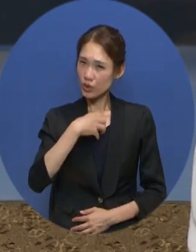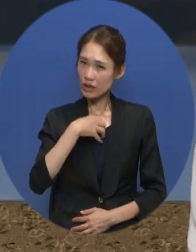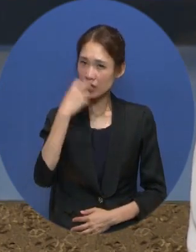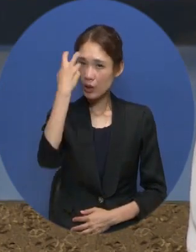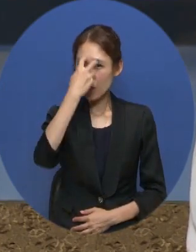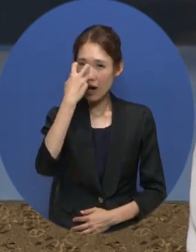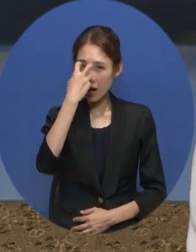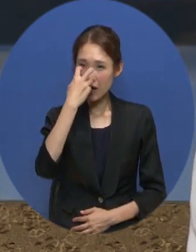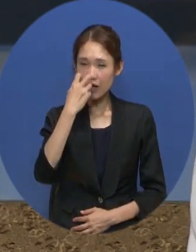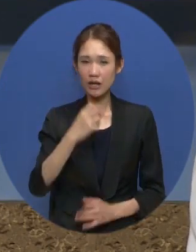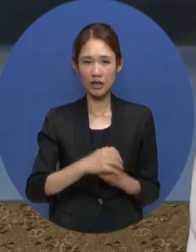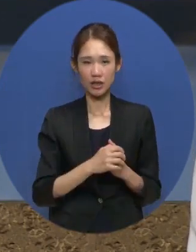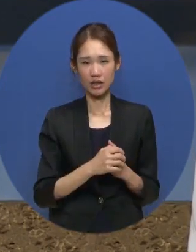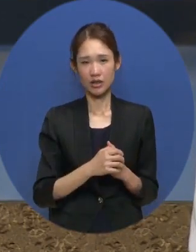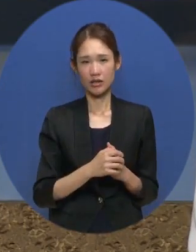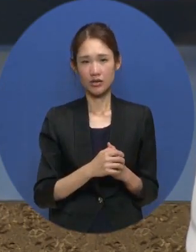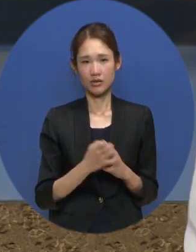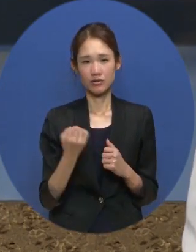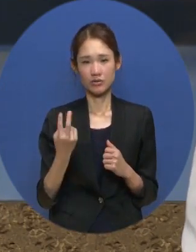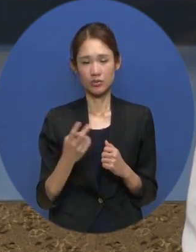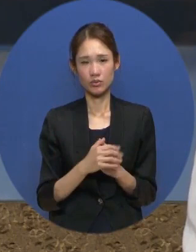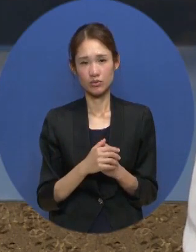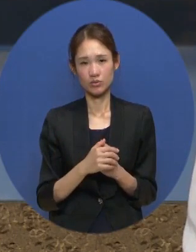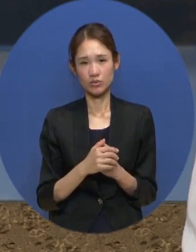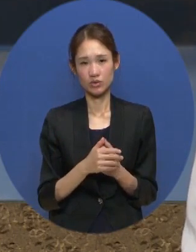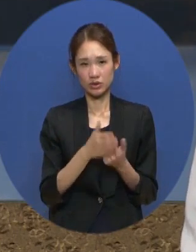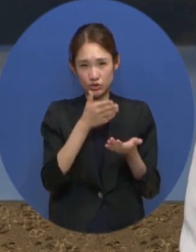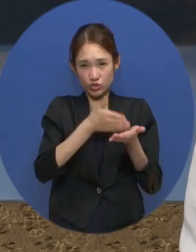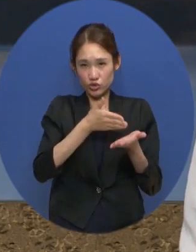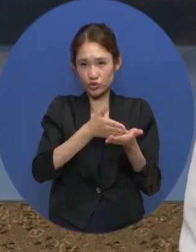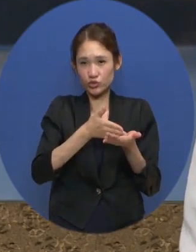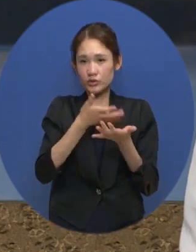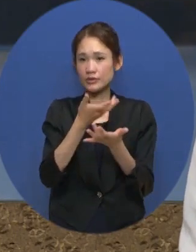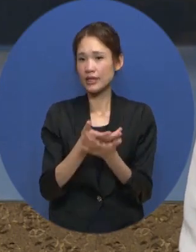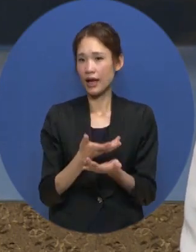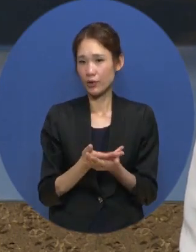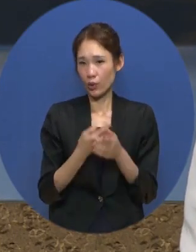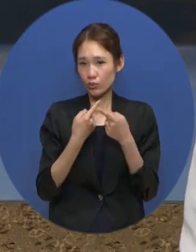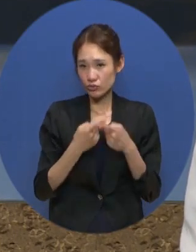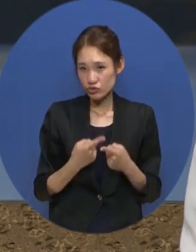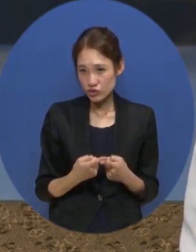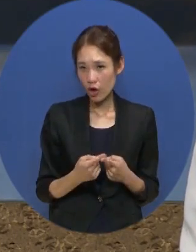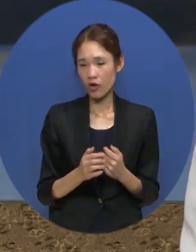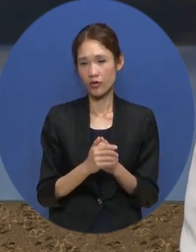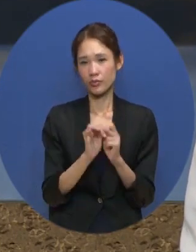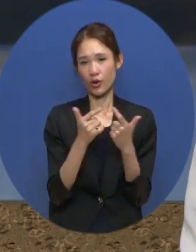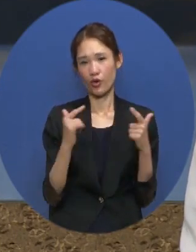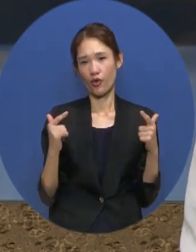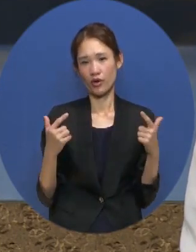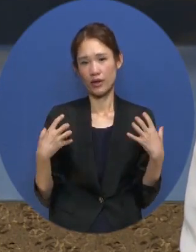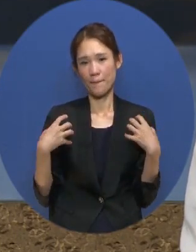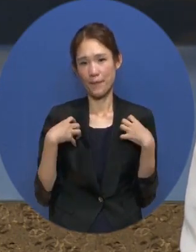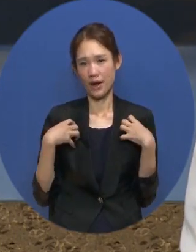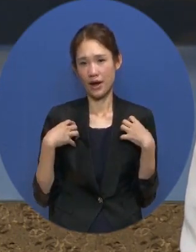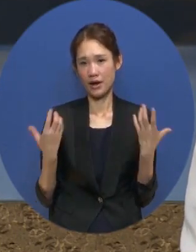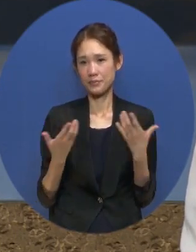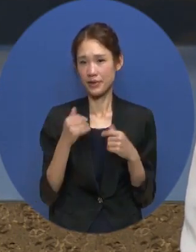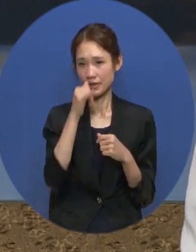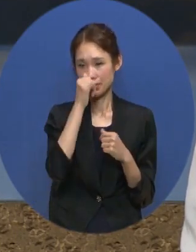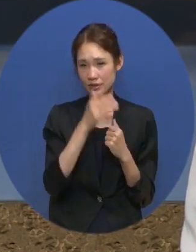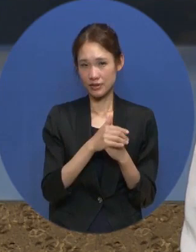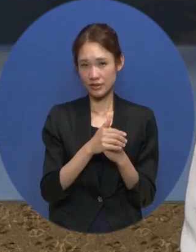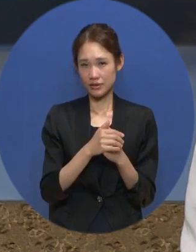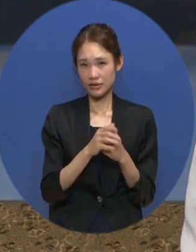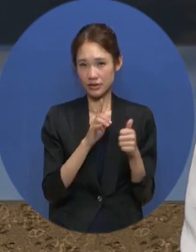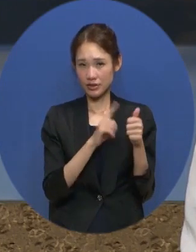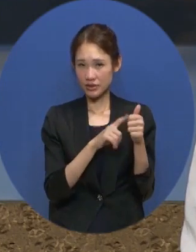네. 그리고 뭐 보도 자료를 분석해 드리는 업무도 하고 이게 뭐 다양한 걸 하는데. 그 회사 같은